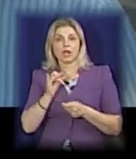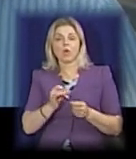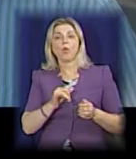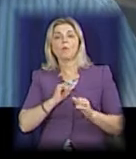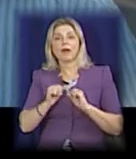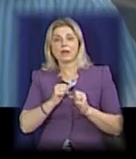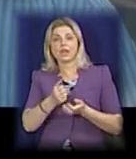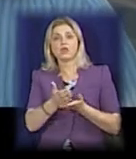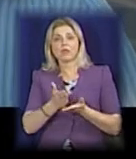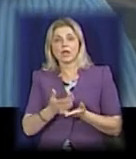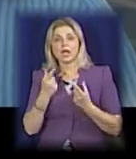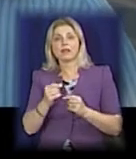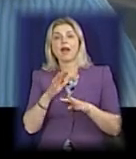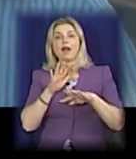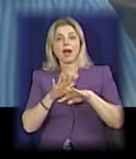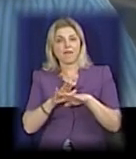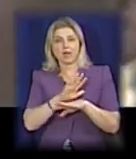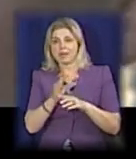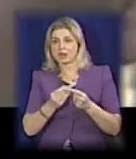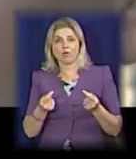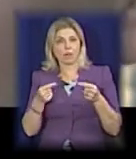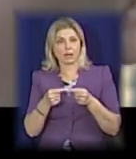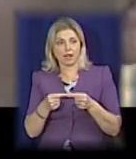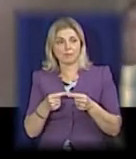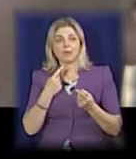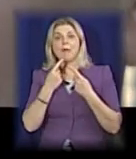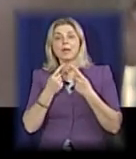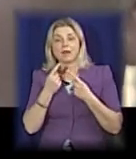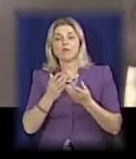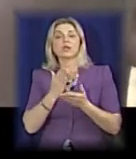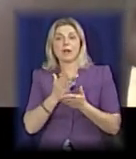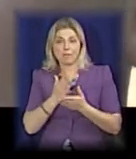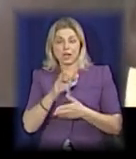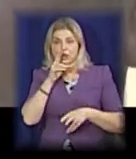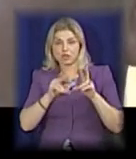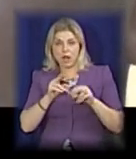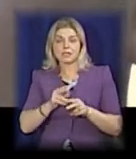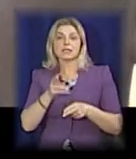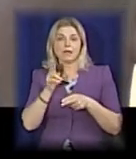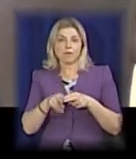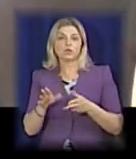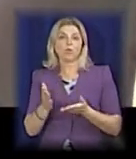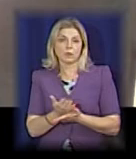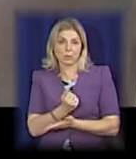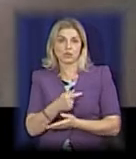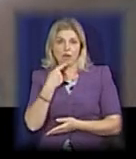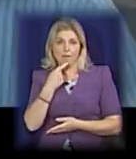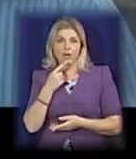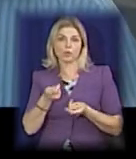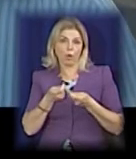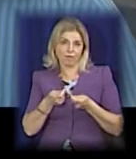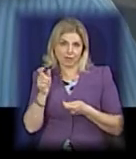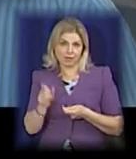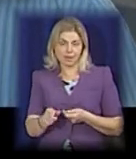інфраструктури, там, де графіки не співпадали. Перемовини мають всі шанси завершитися успішно, каже Олег Манушевич.